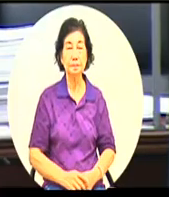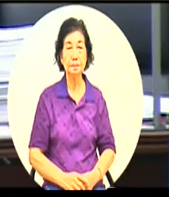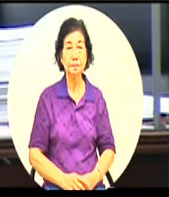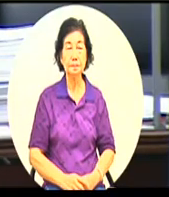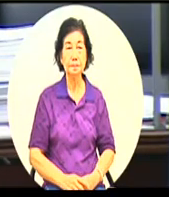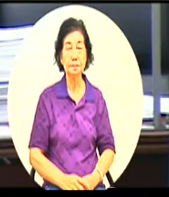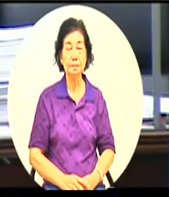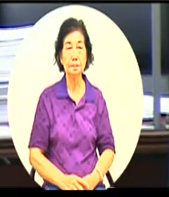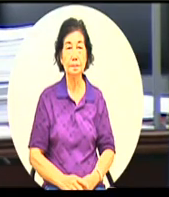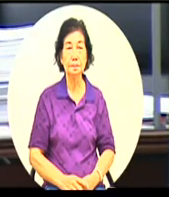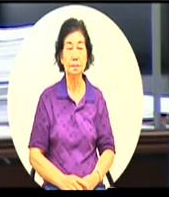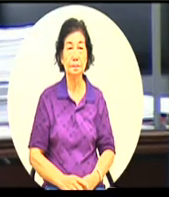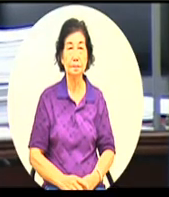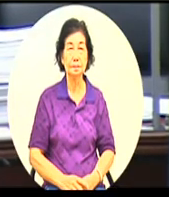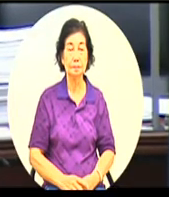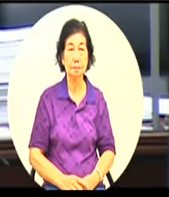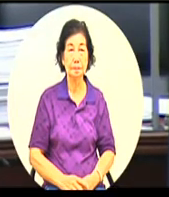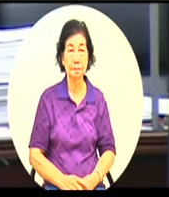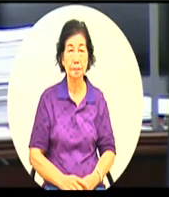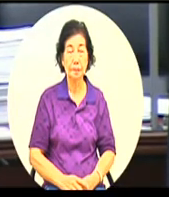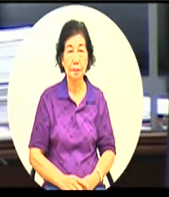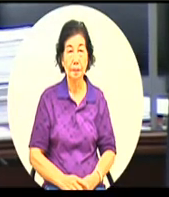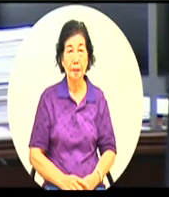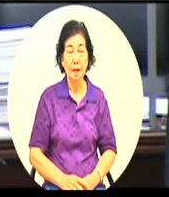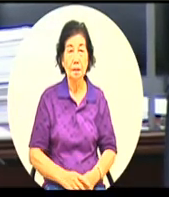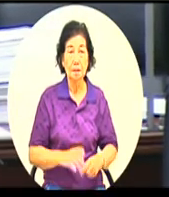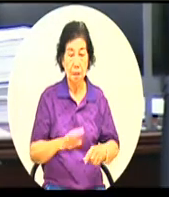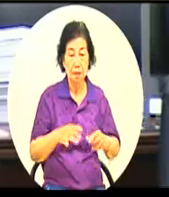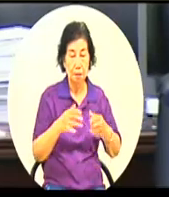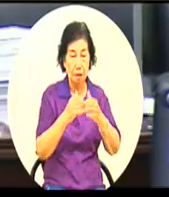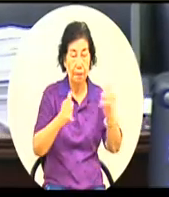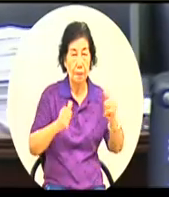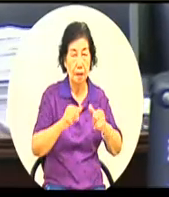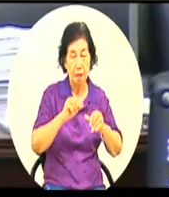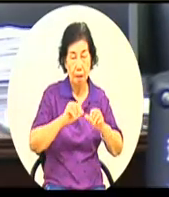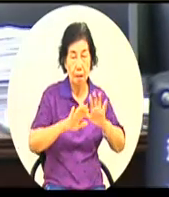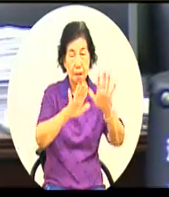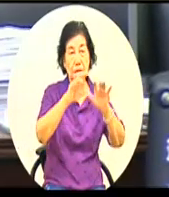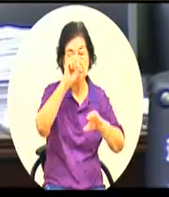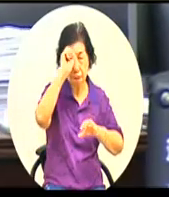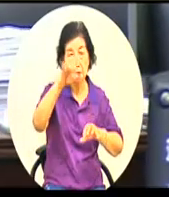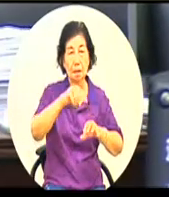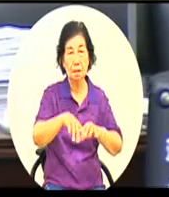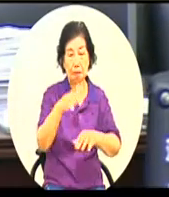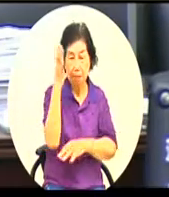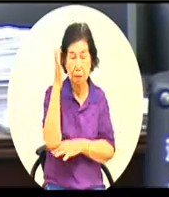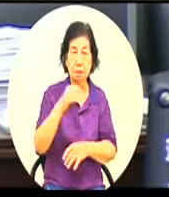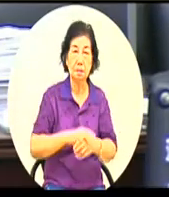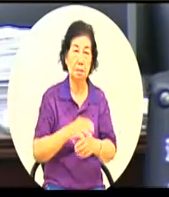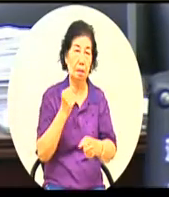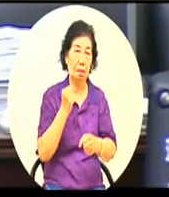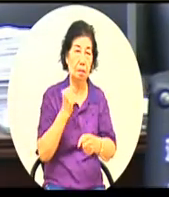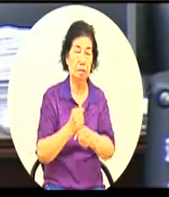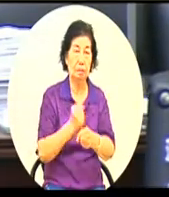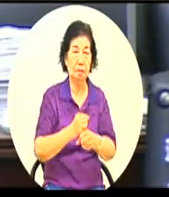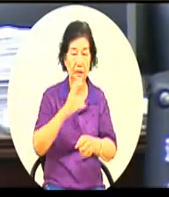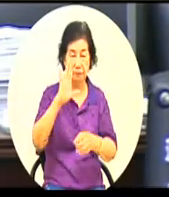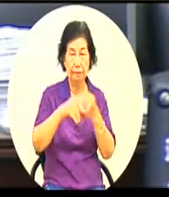啊！啊，这就是恁有为的民进党的政府。所做的行为，